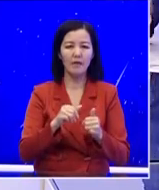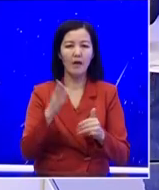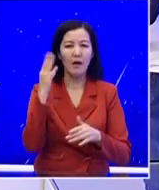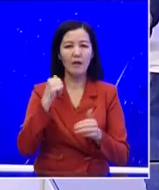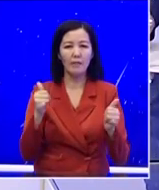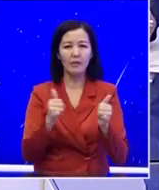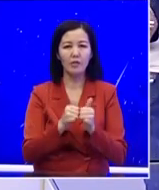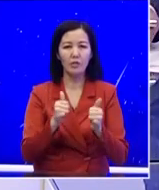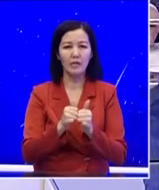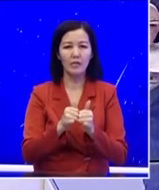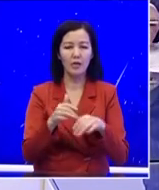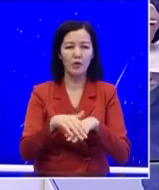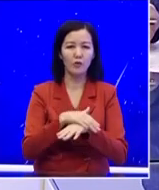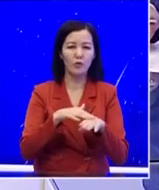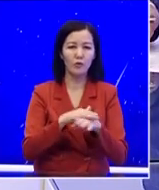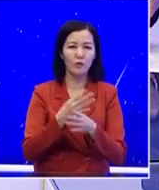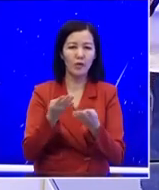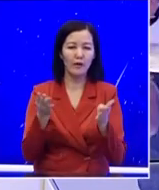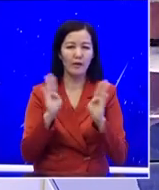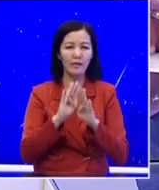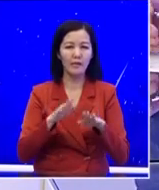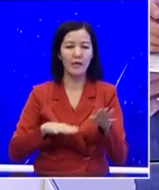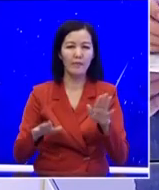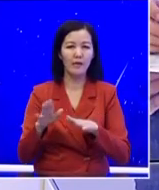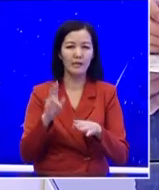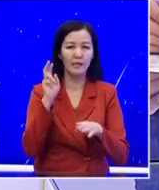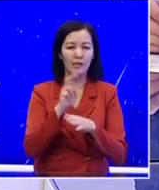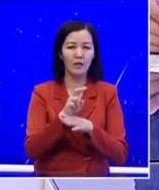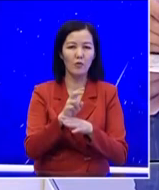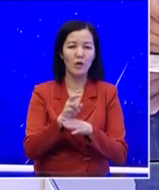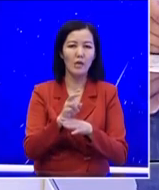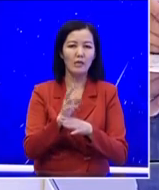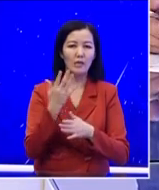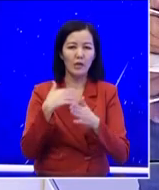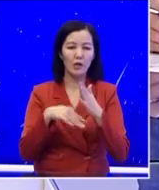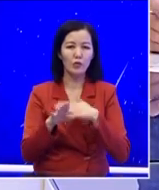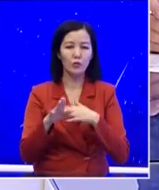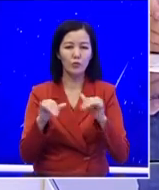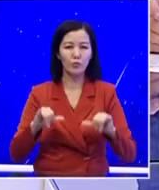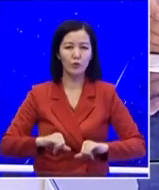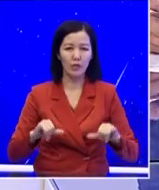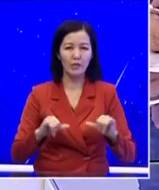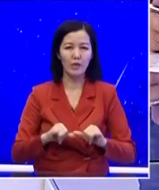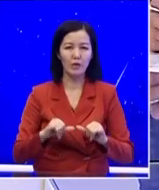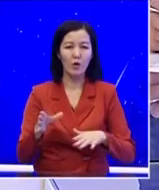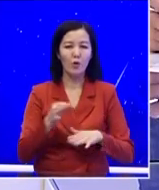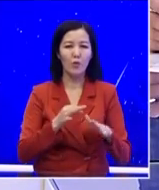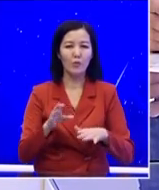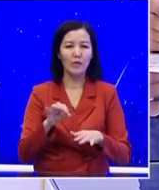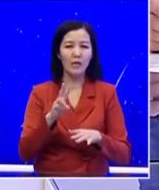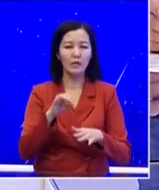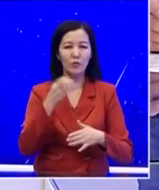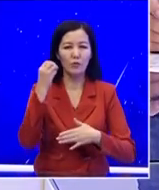маңы аумақтарындағы тұрғындардың карантиндік аймақтан келуі және шығуы тәртібін бұзғандар. Бұл туралы облыстық антикор